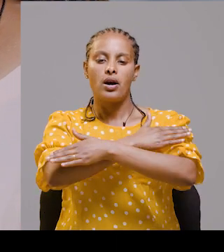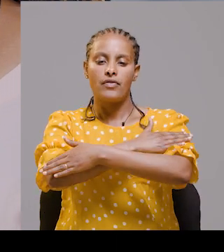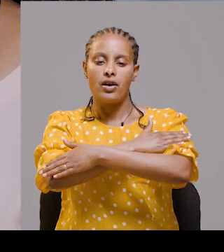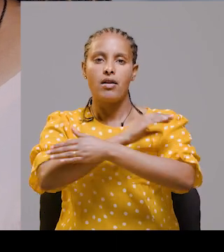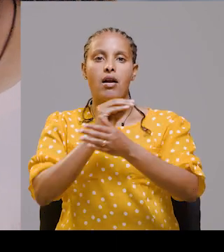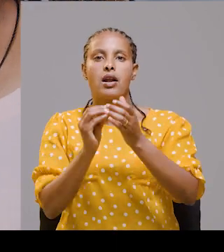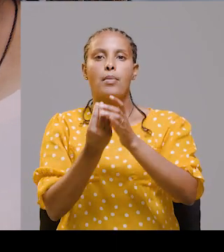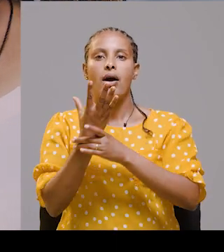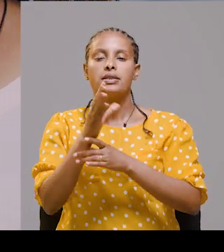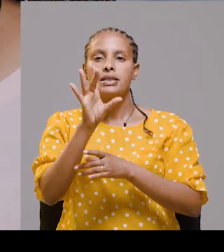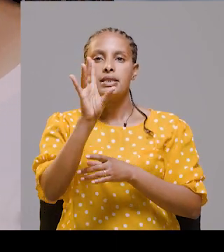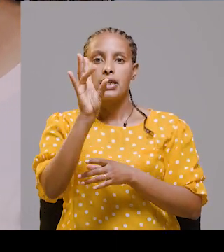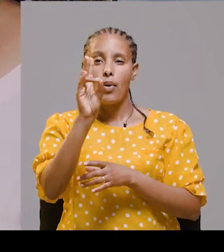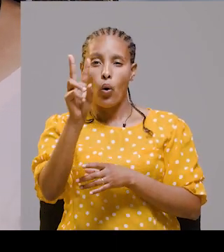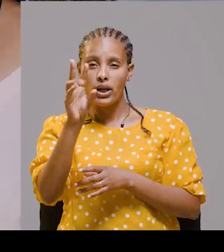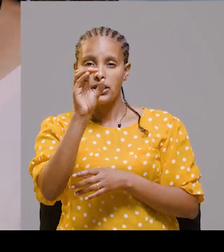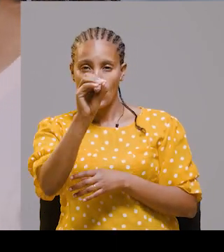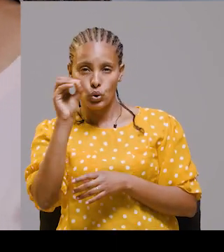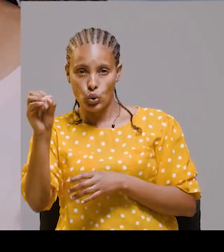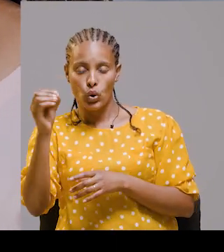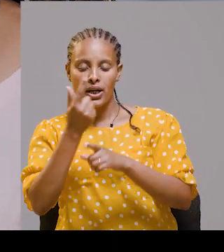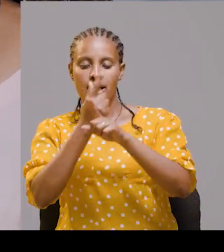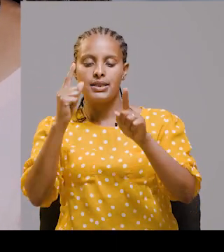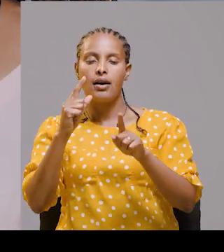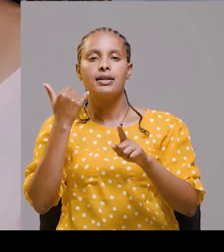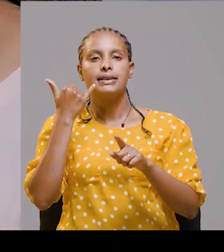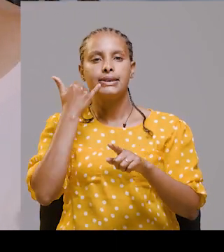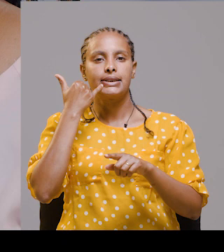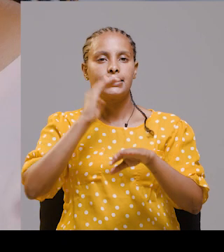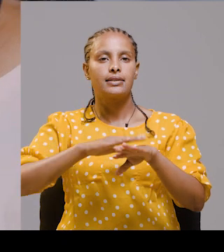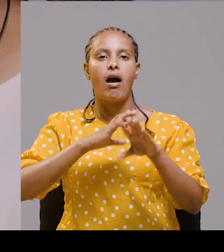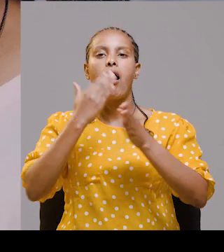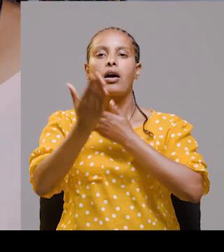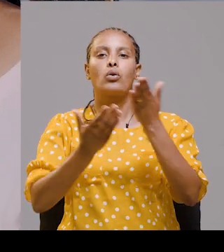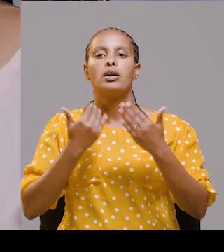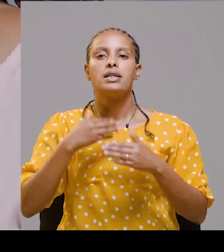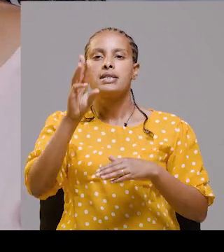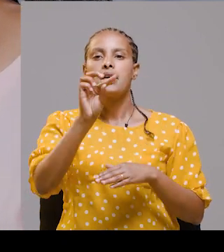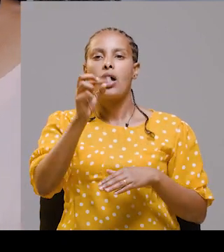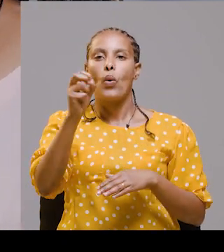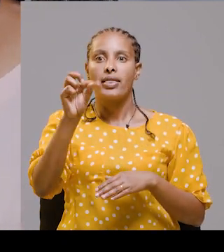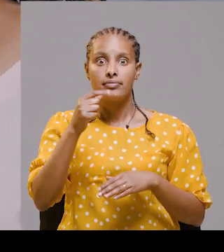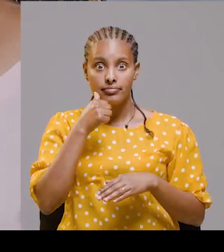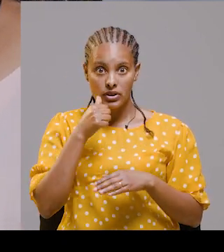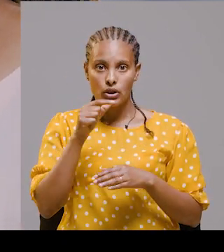ልማት ማህበርም 7200 ስሙኝ የነጻ የጥሪ አገልግሎት አለን። ሴታዊትም አላችሁ